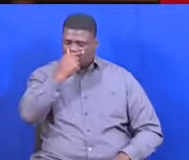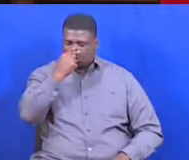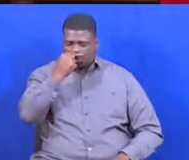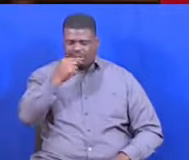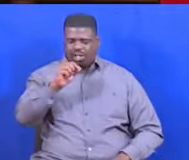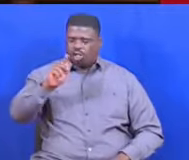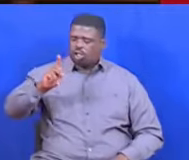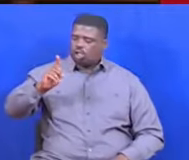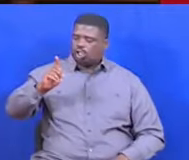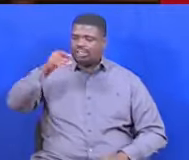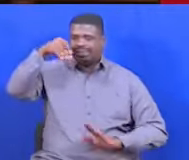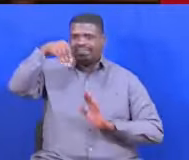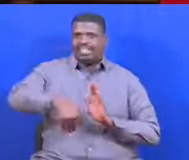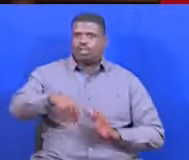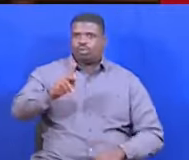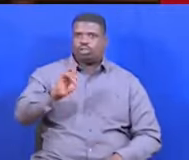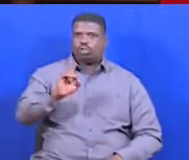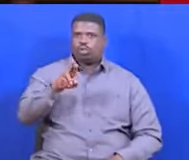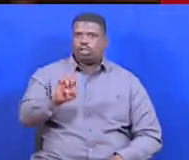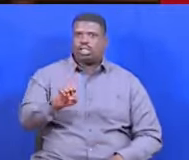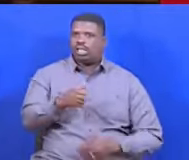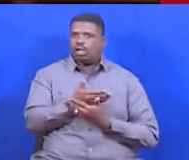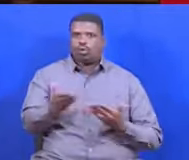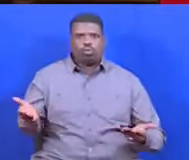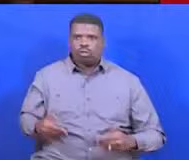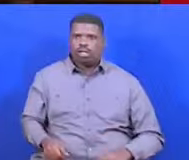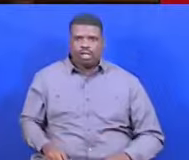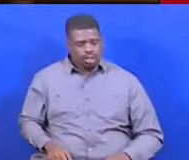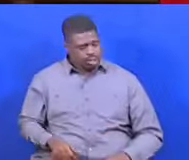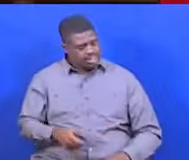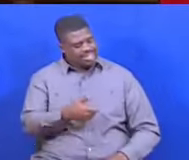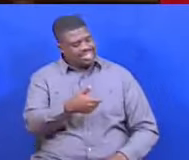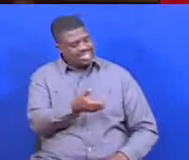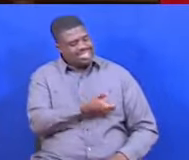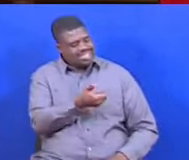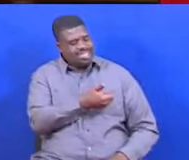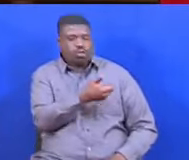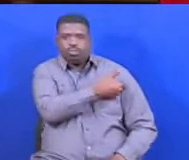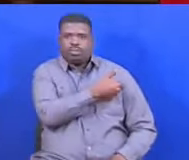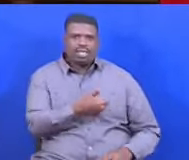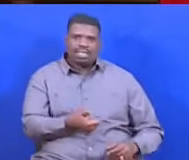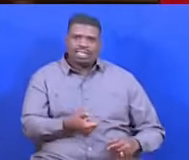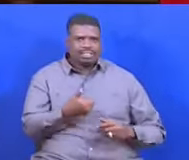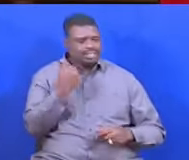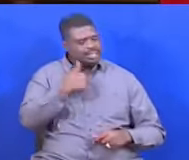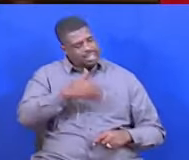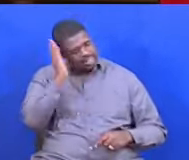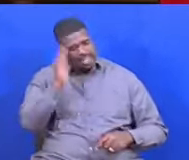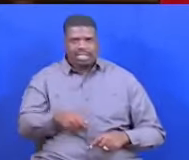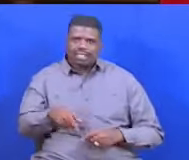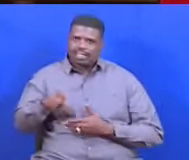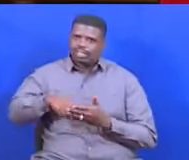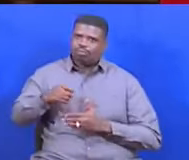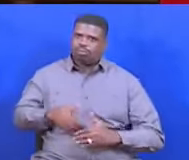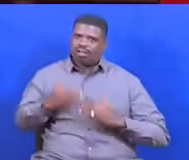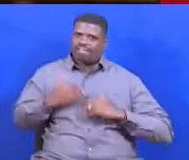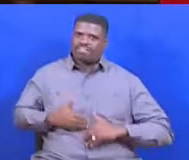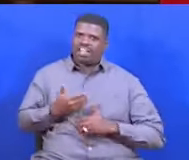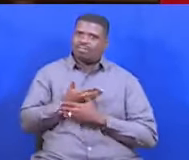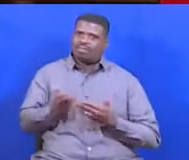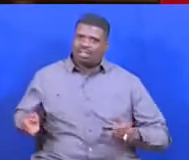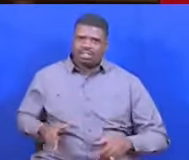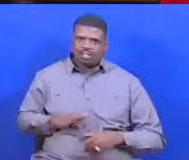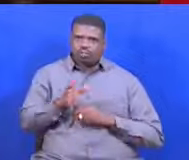nini. South Korea hakuna hospitali ya kijijini ambayo ni ya serikali, hakuna kituo cha afya ambacho ni serikali. Zahanati